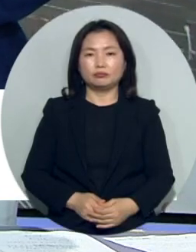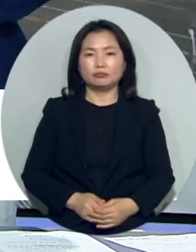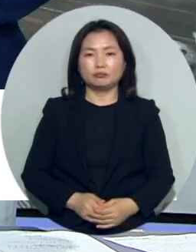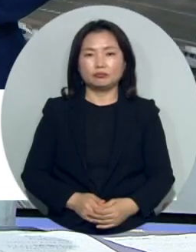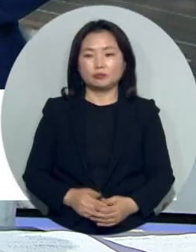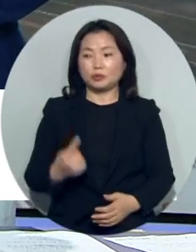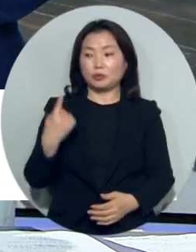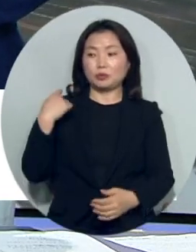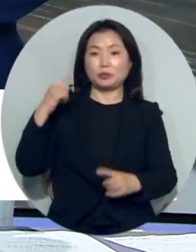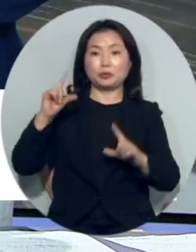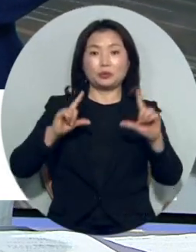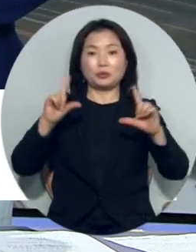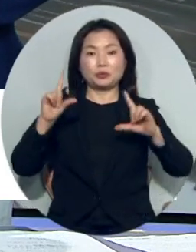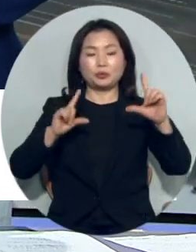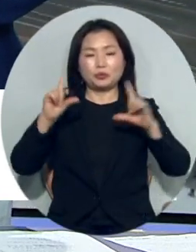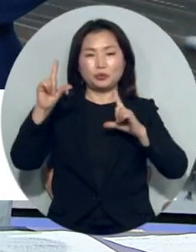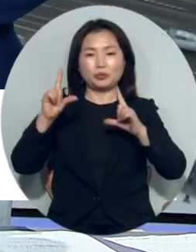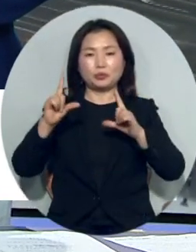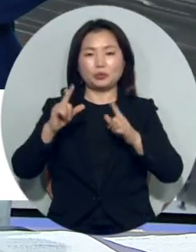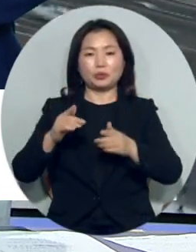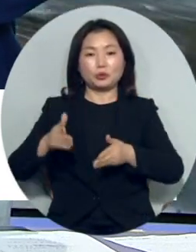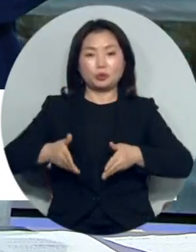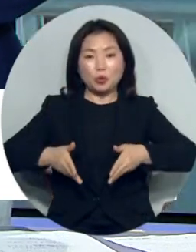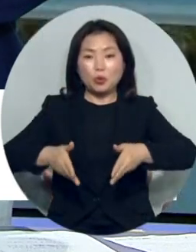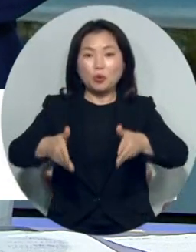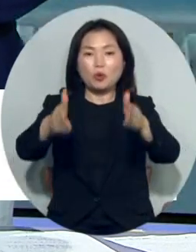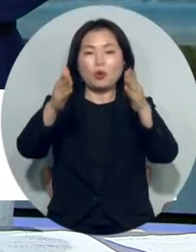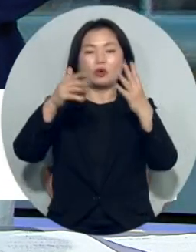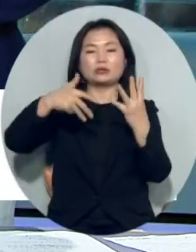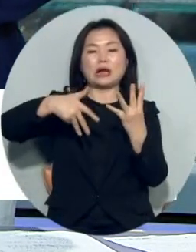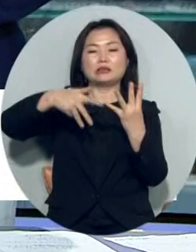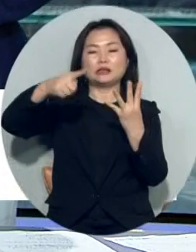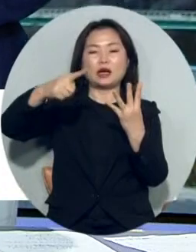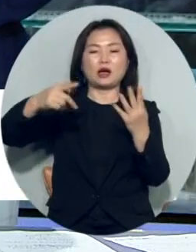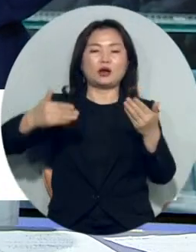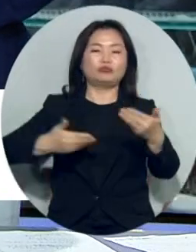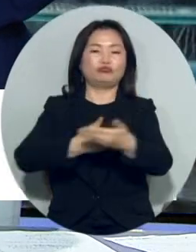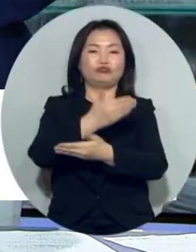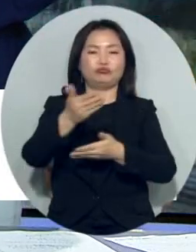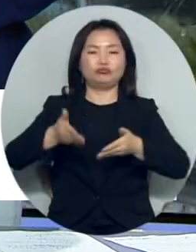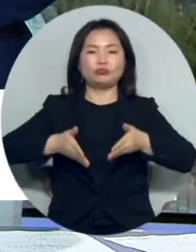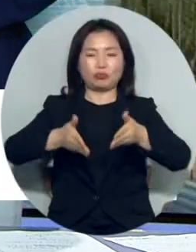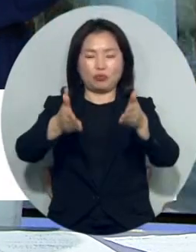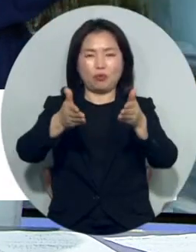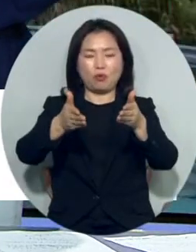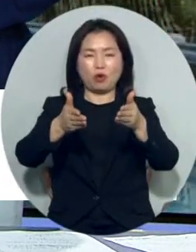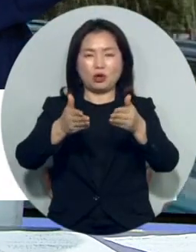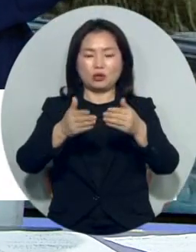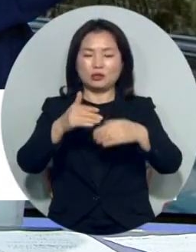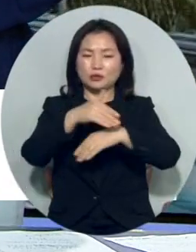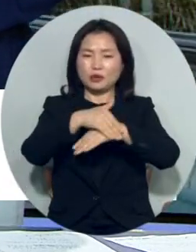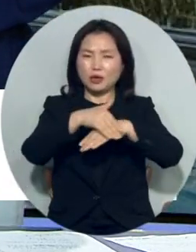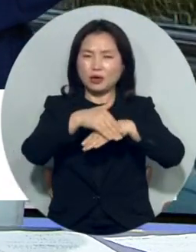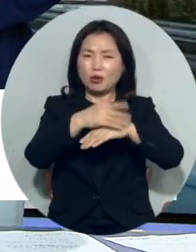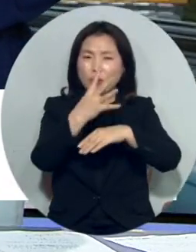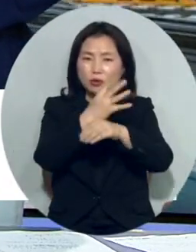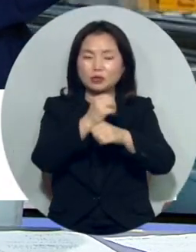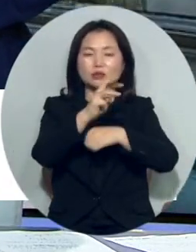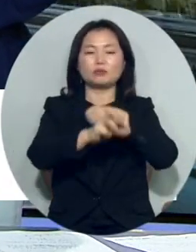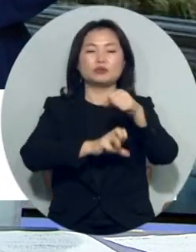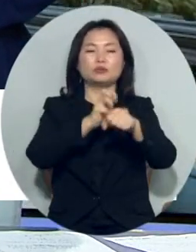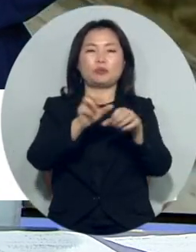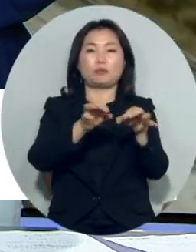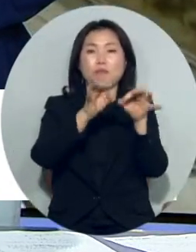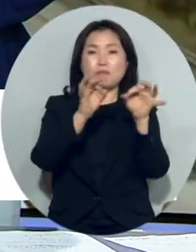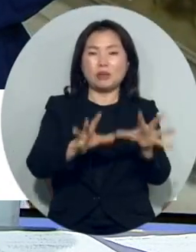네, 제 뒤로 길게 뻗은 이 도로가 바로 4차 순환도로입니다. 순환도로 첫 계획을 수립한 지 35년